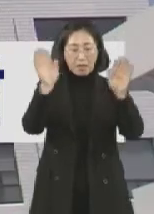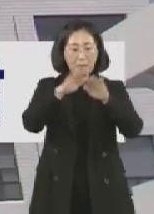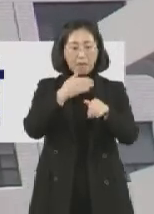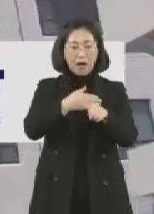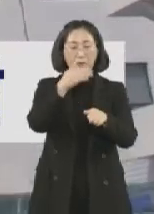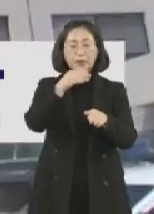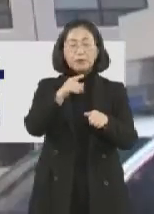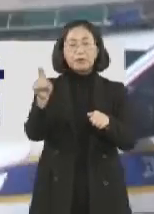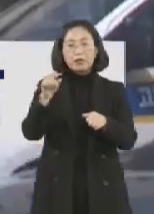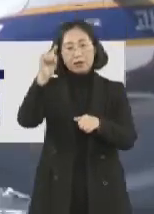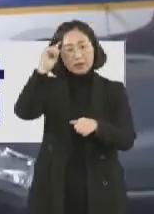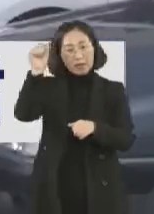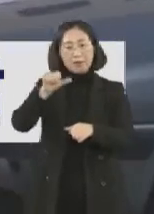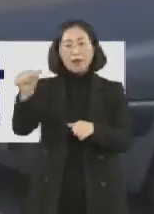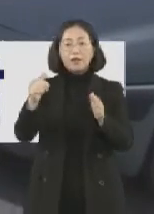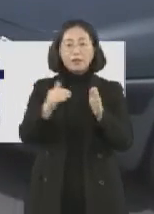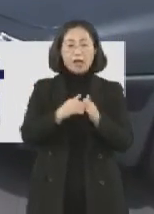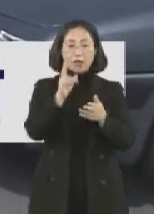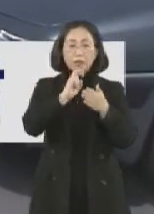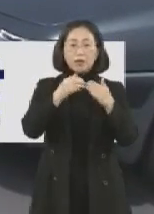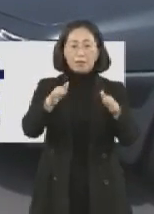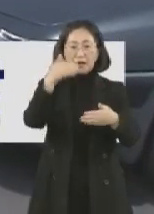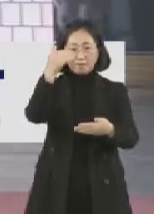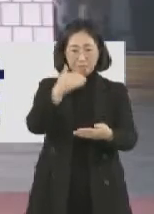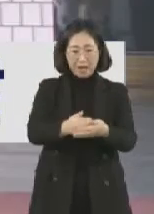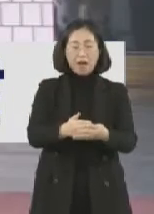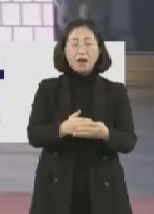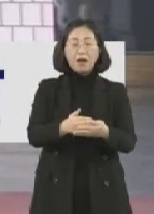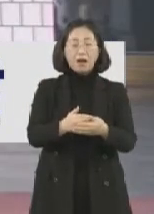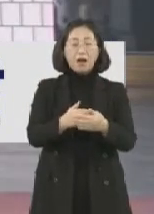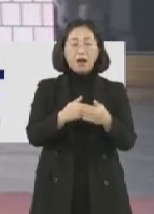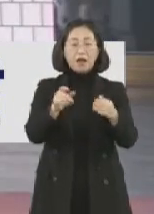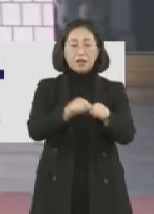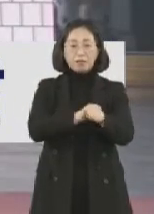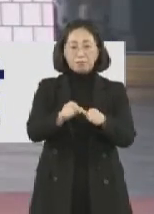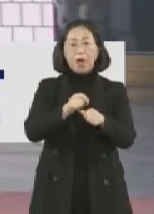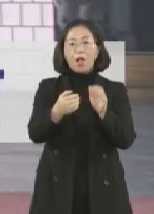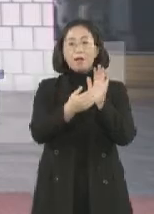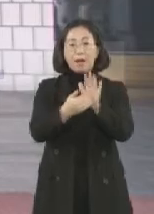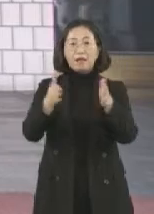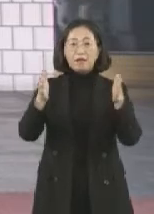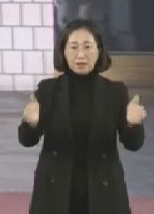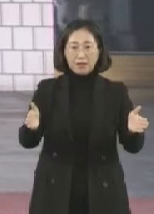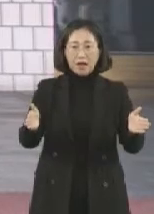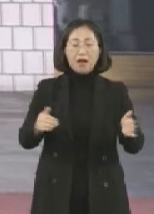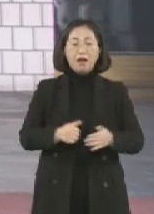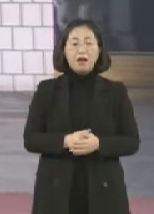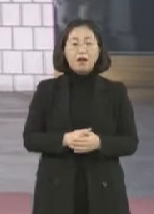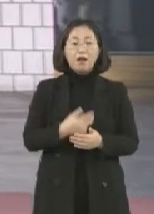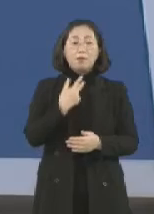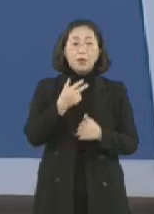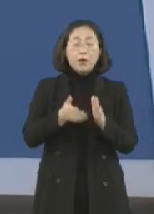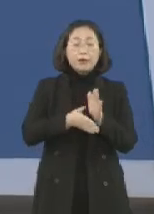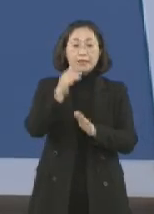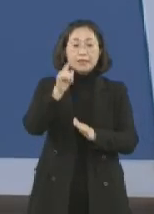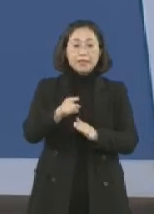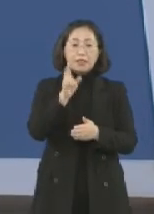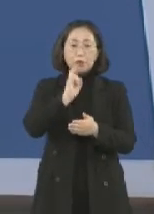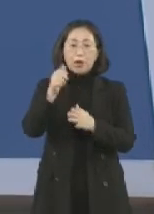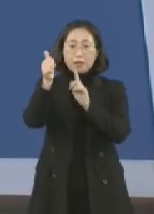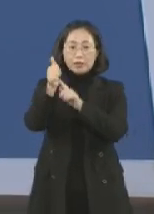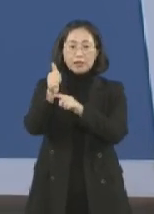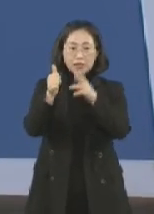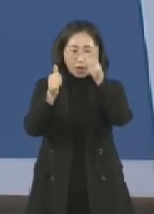오전 5시까지 노래방 영업이 금지된 연말 연시에 특별 방역대책 기관으로 보령시는 노래방 업주 를